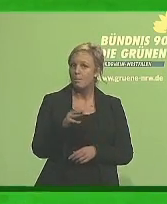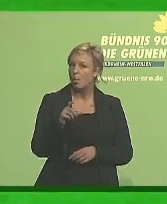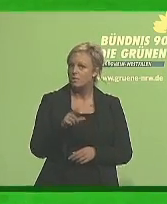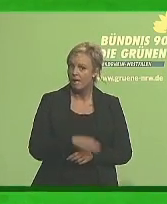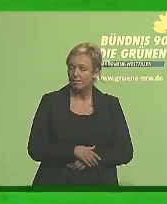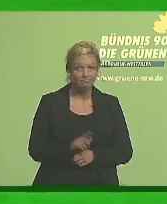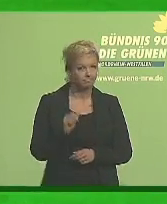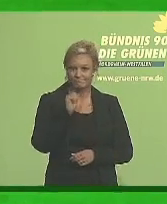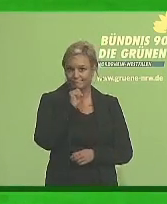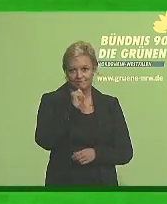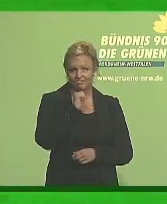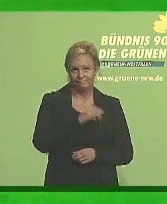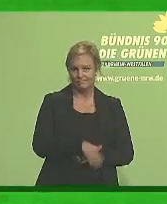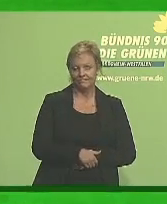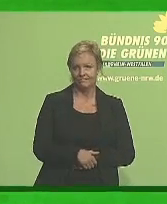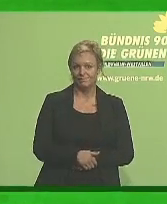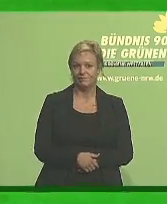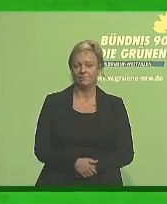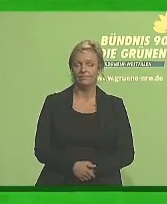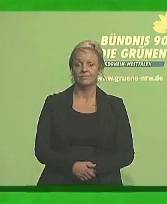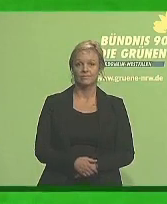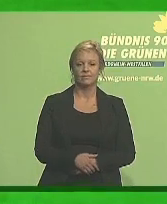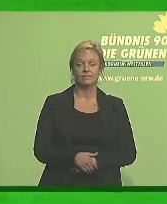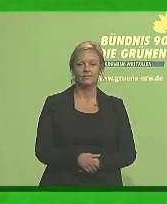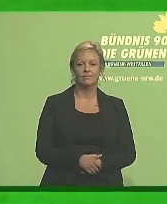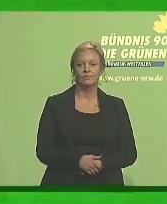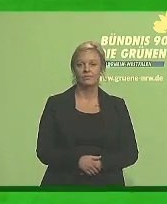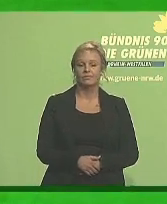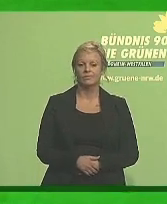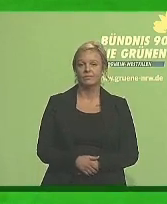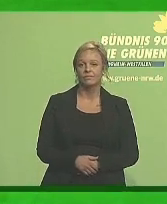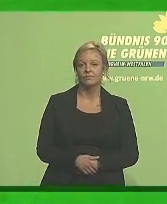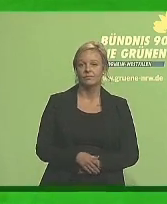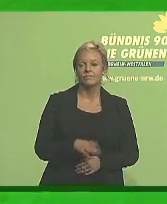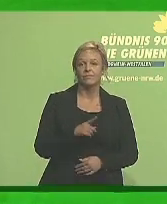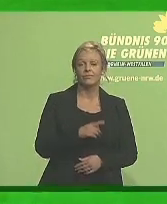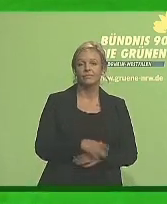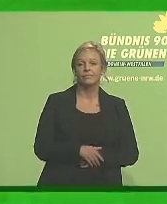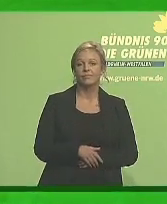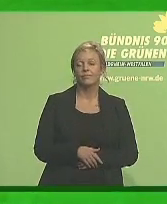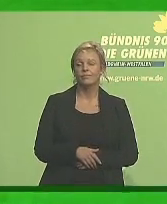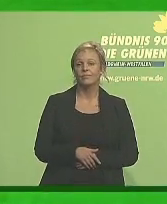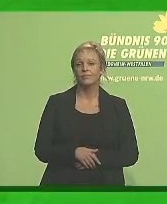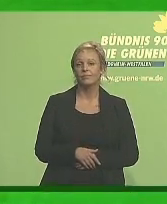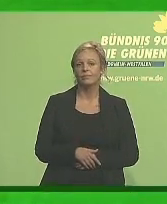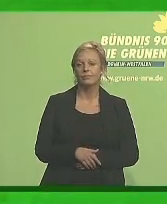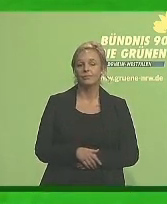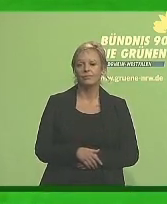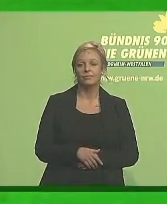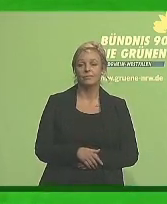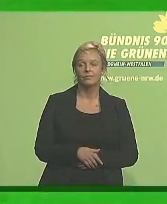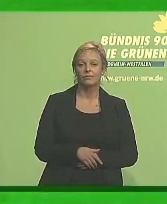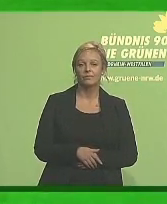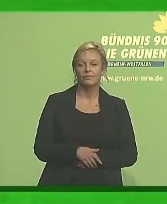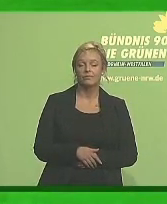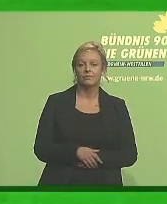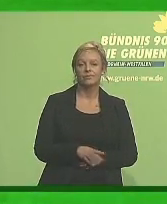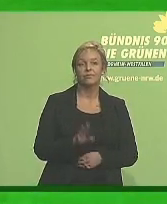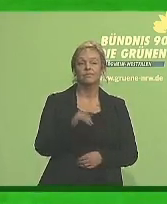in this strange place zu tun. In this place, they call it, I think,